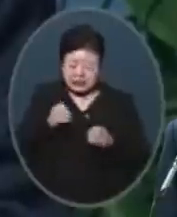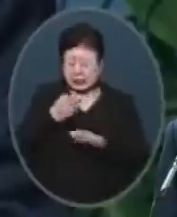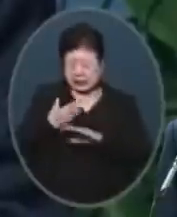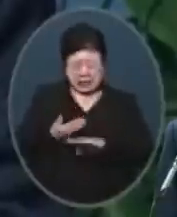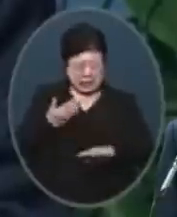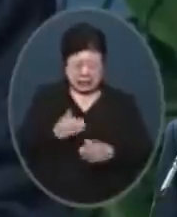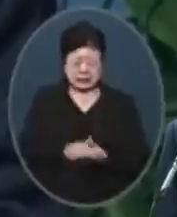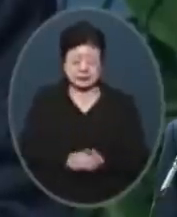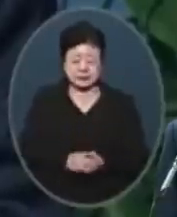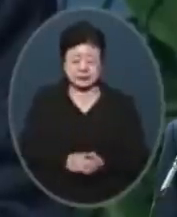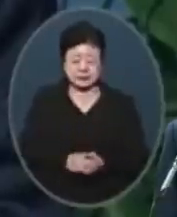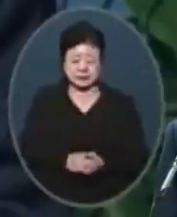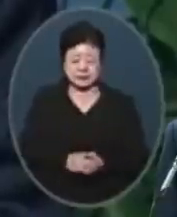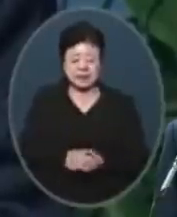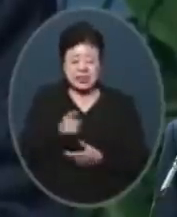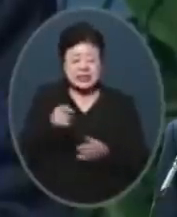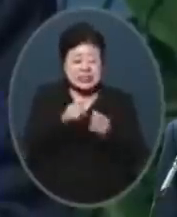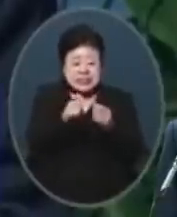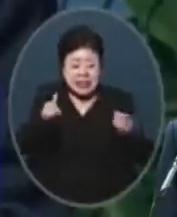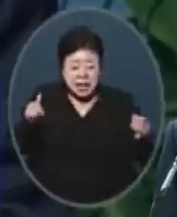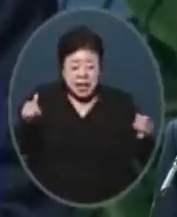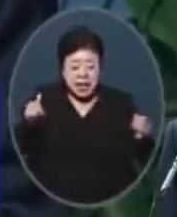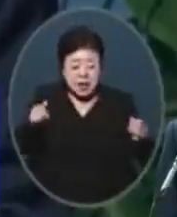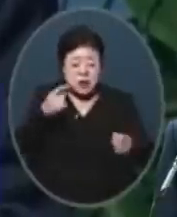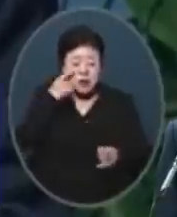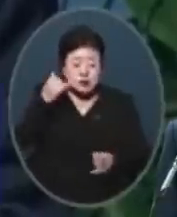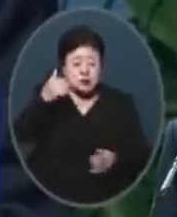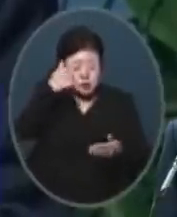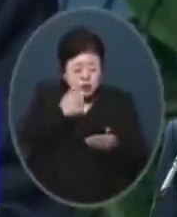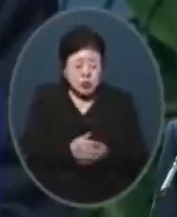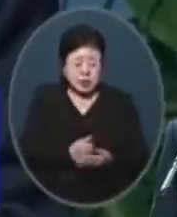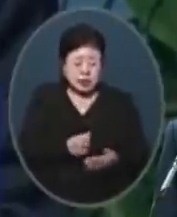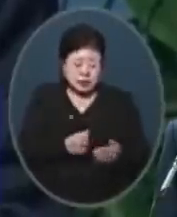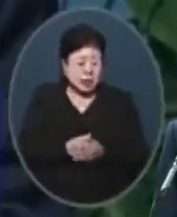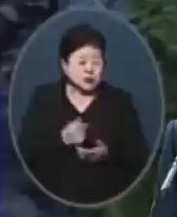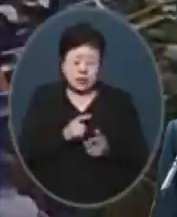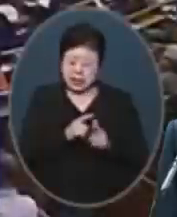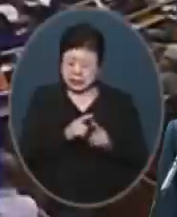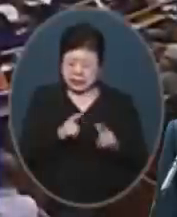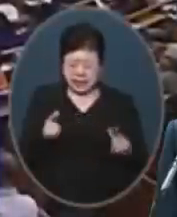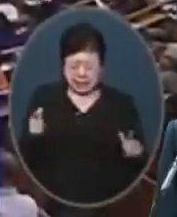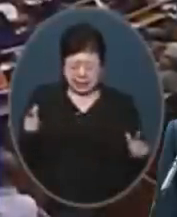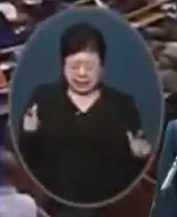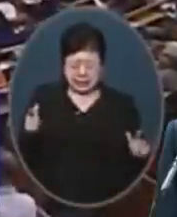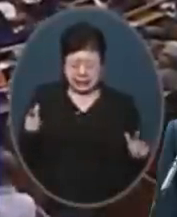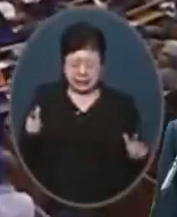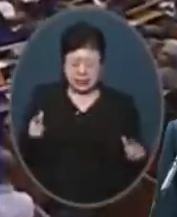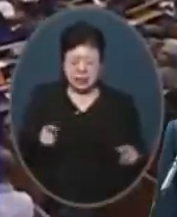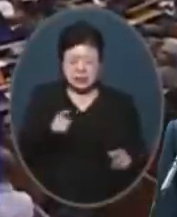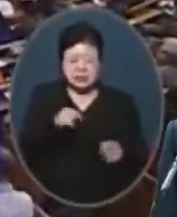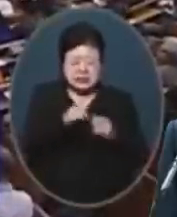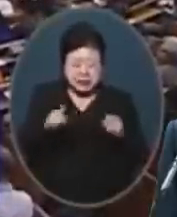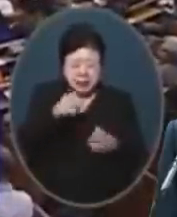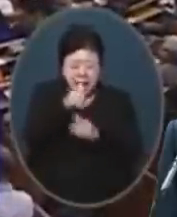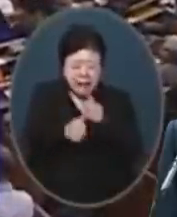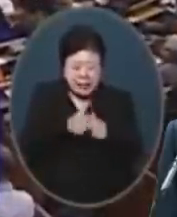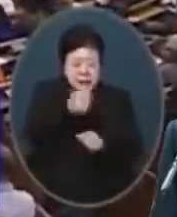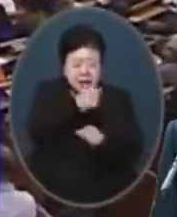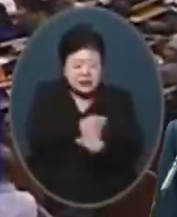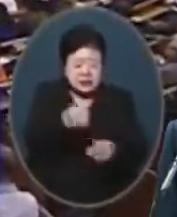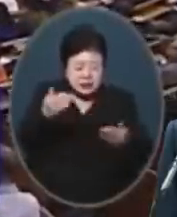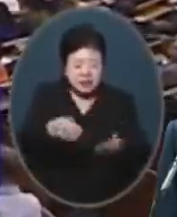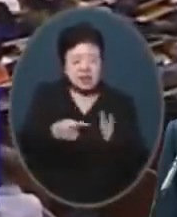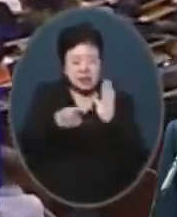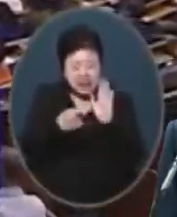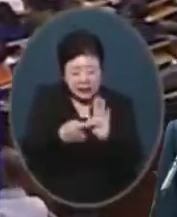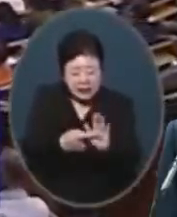전혀 달랐습니다. 이 사람이나 그 부모의 죄로 인하여 된 것이 아니라 그에게는 하나님이 하시는